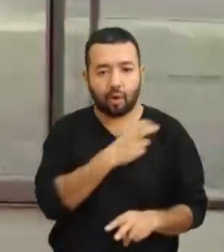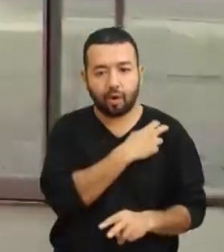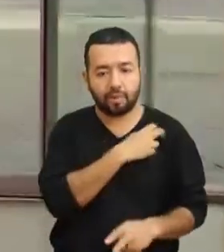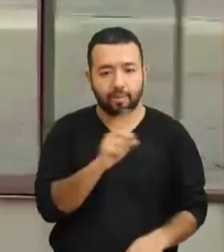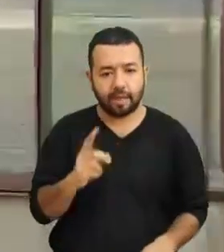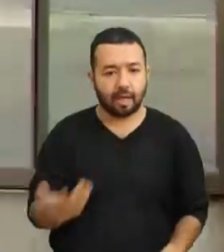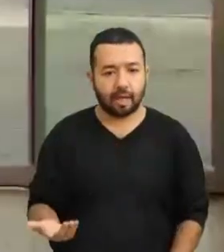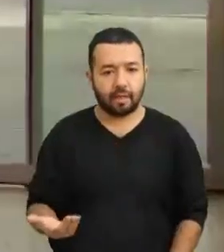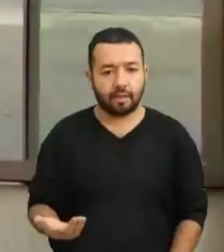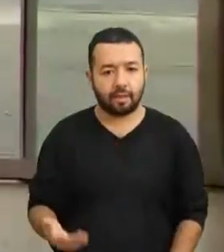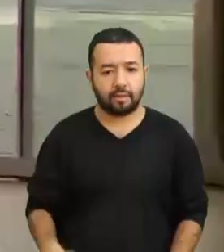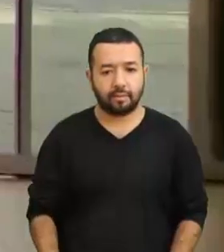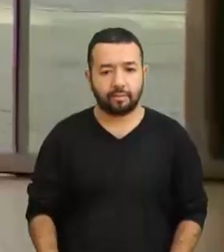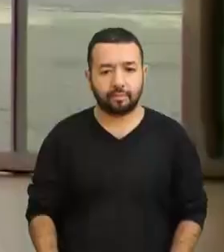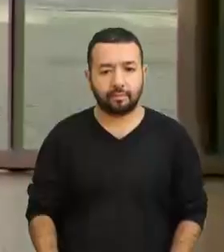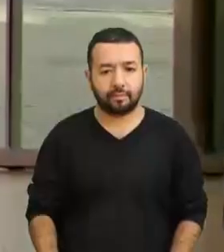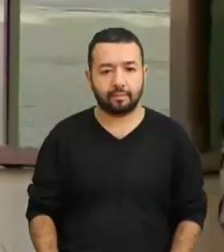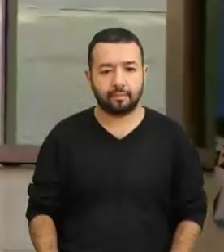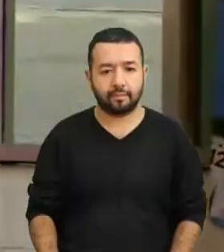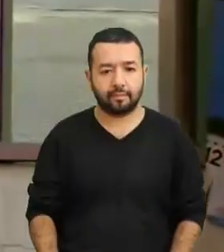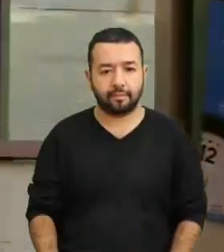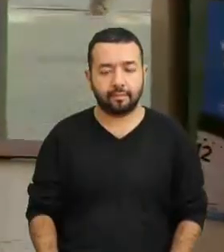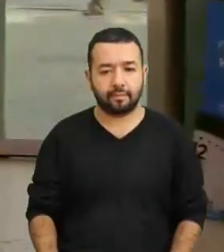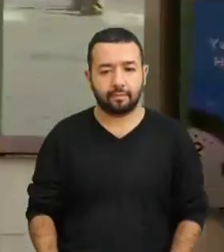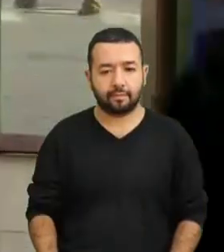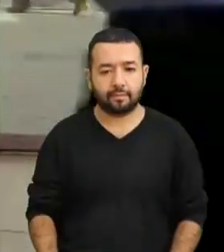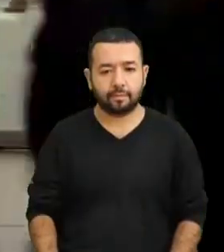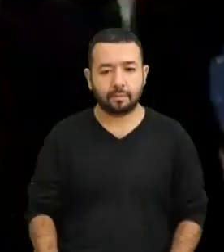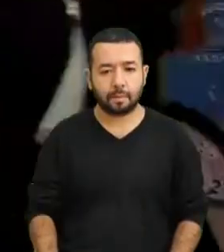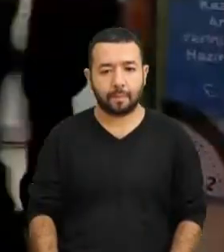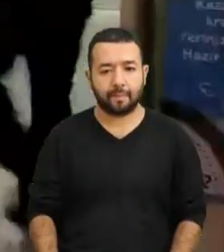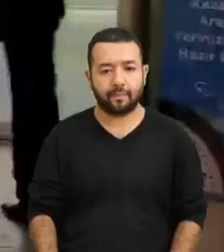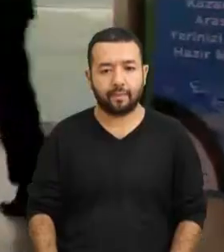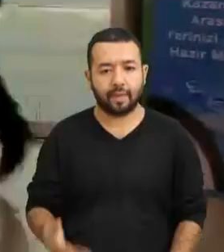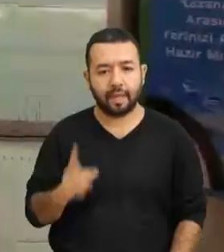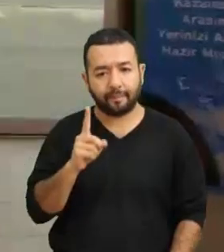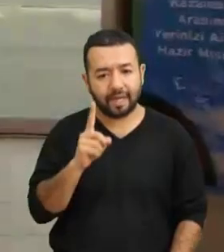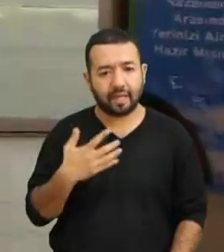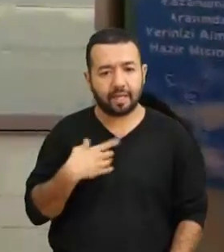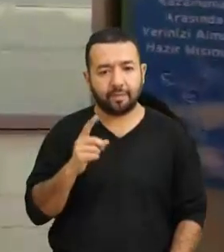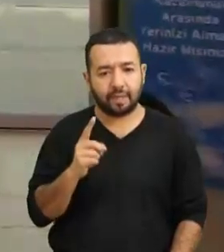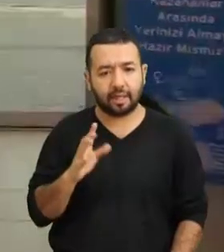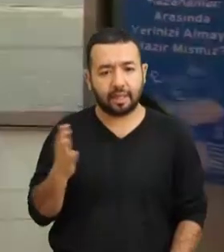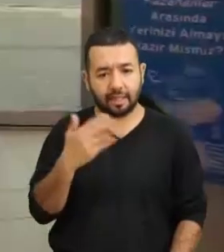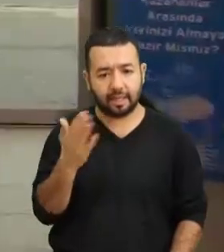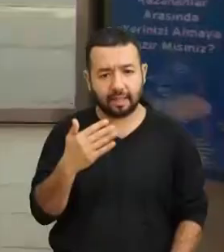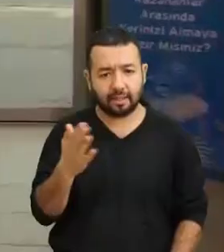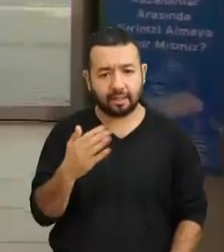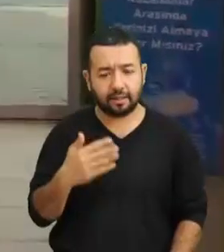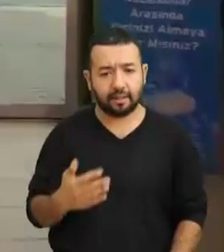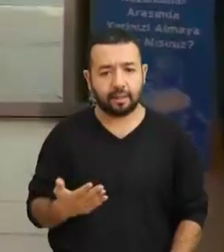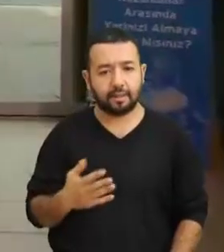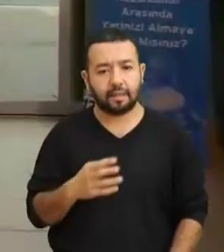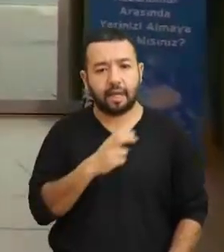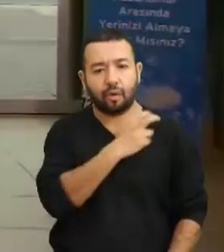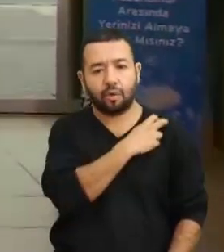lütfen. Ayhan komiser Nurhan'ı dışarı getirmelerini el etti. Bir dakika ya. Gel böyle gel. Ya